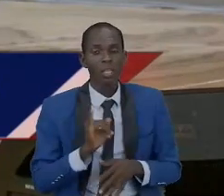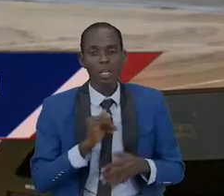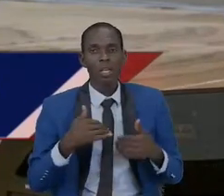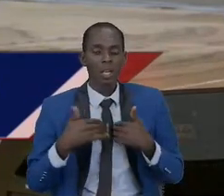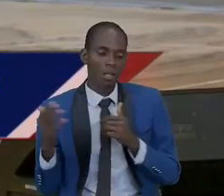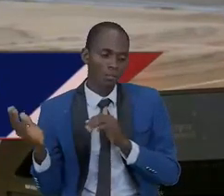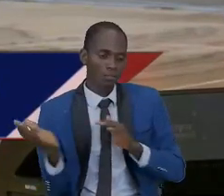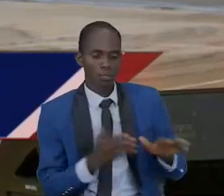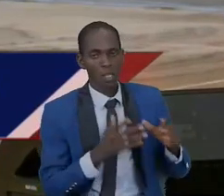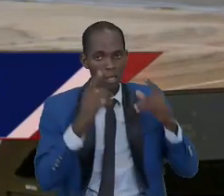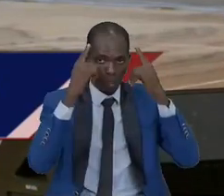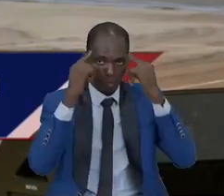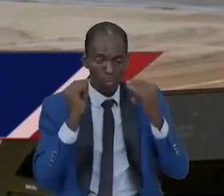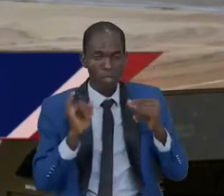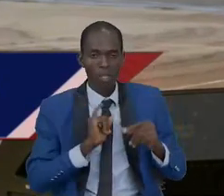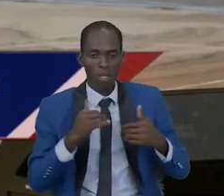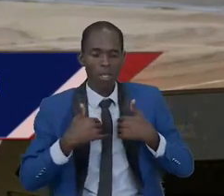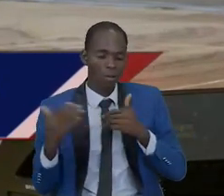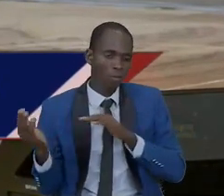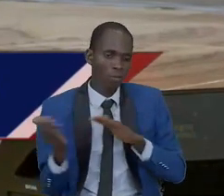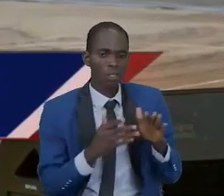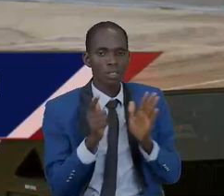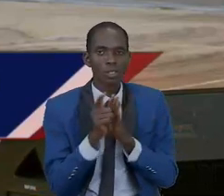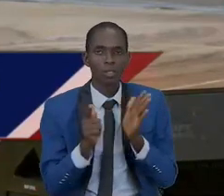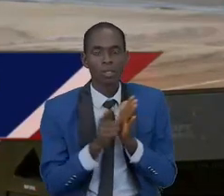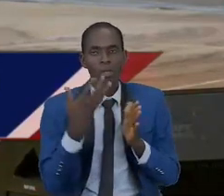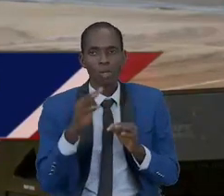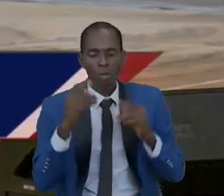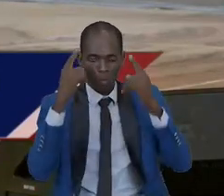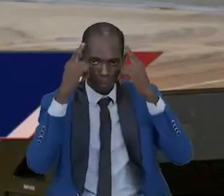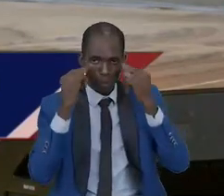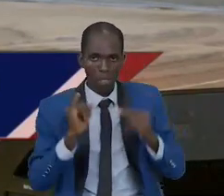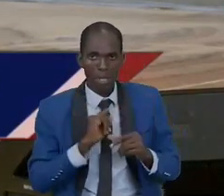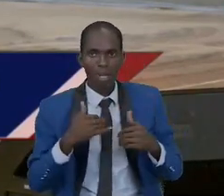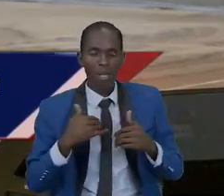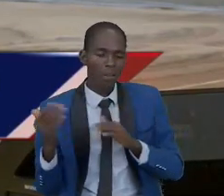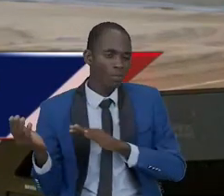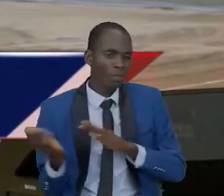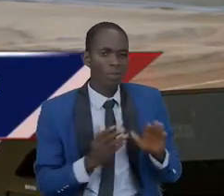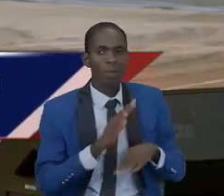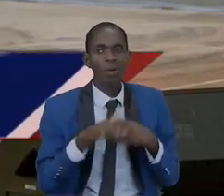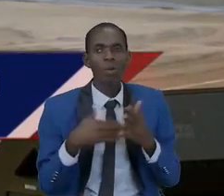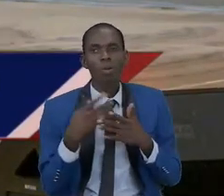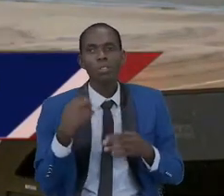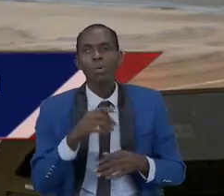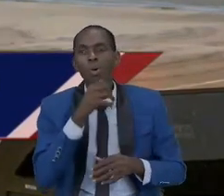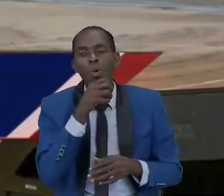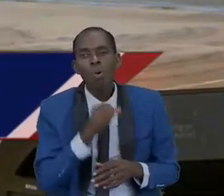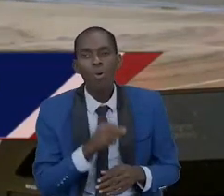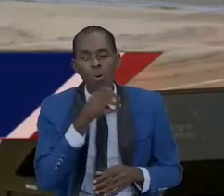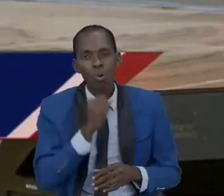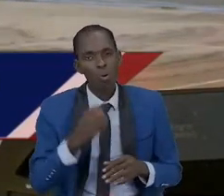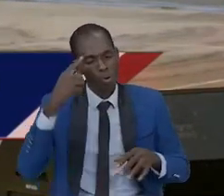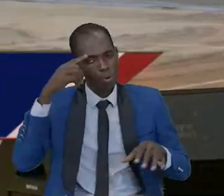j'ai abandonné Moïse j'ai abandonné la loi mosaïque j'ai abandonné tous les